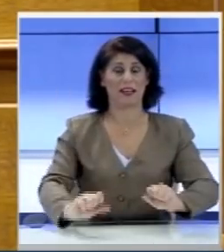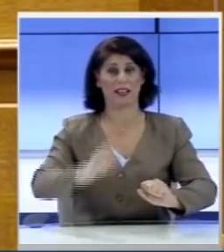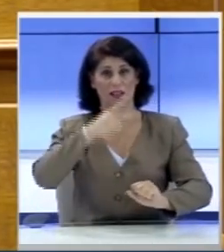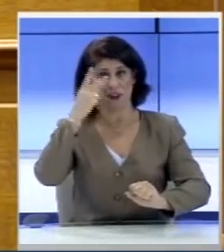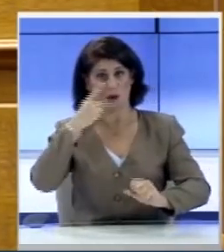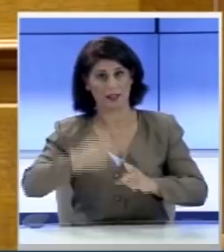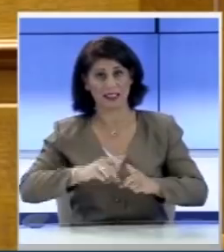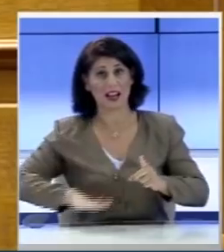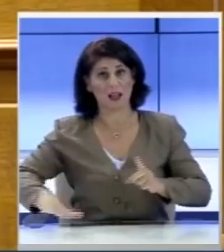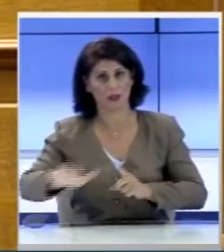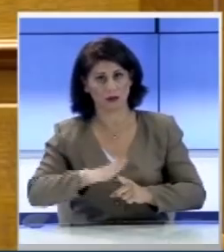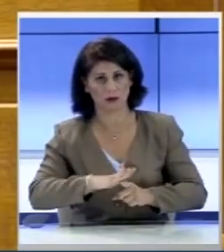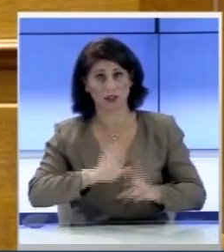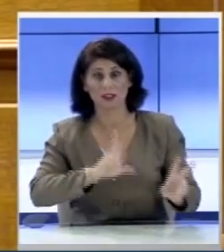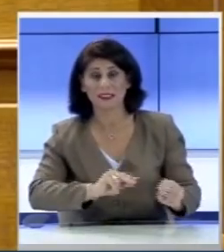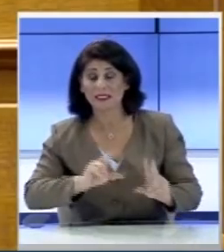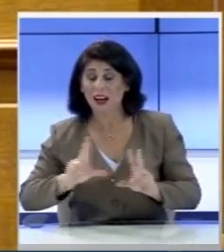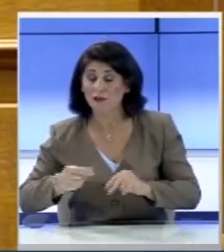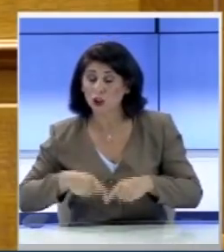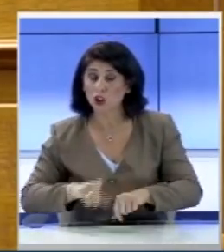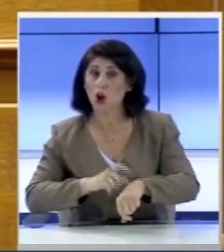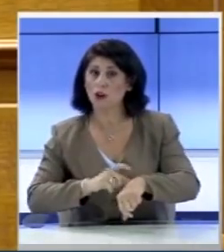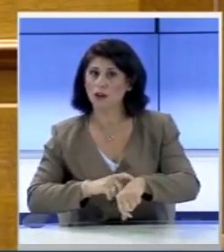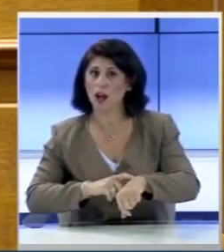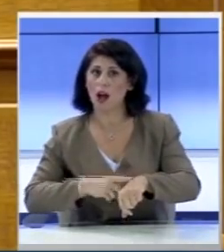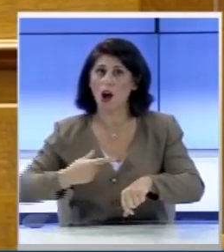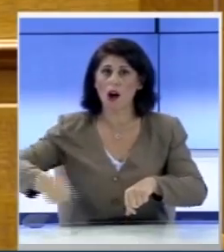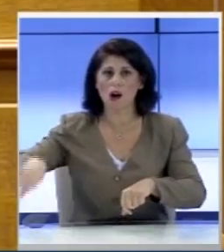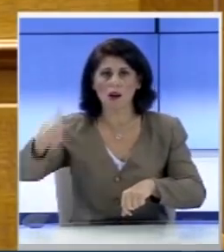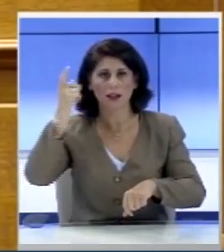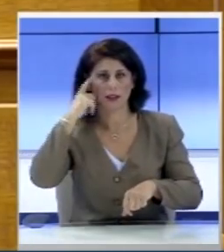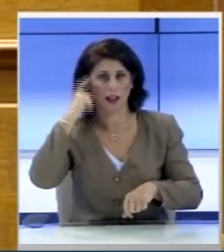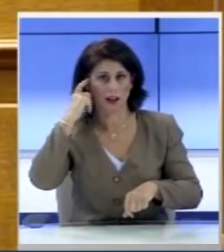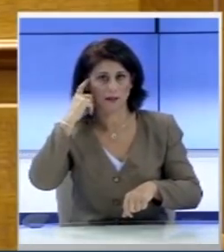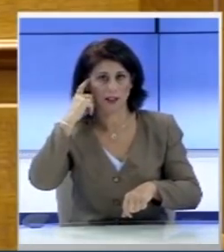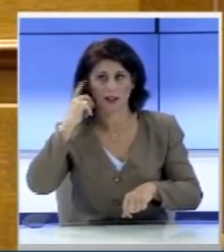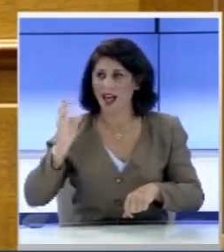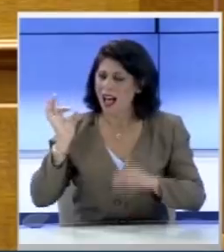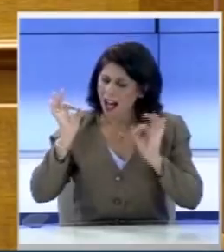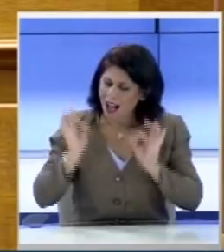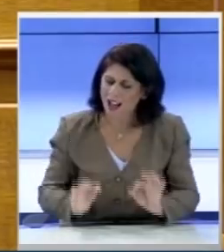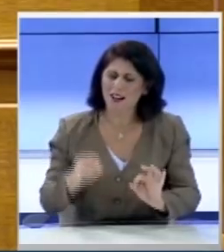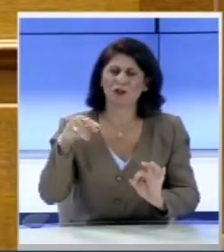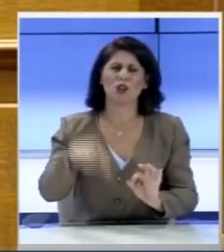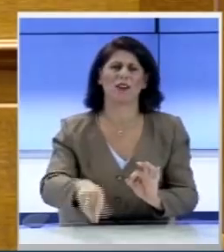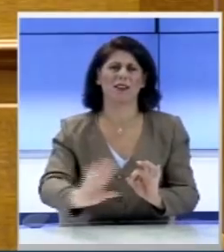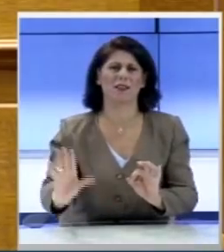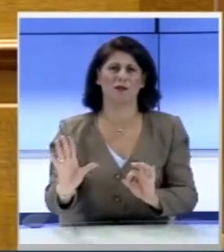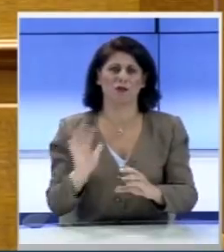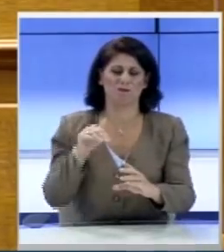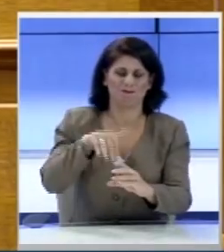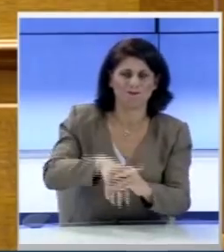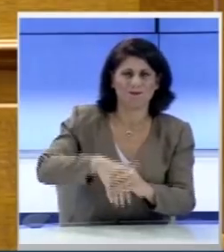της χώρας μας. Την ίδια στιγμή που όλοι κατανοούν ότι αυτοί ακριβώς είναι που την